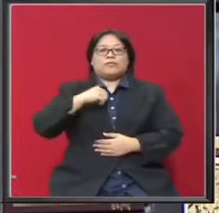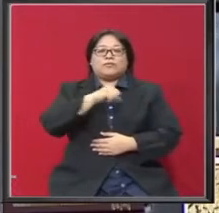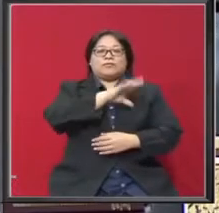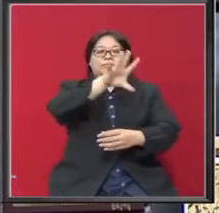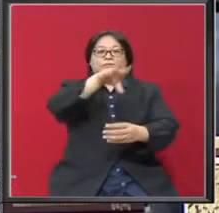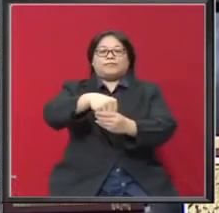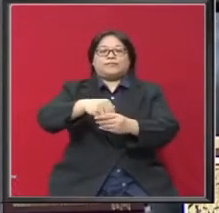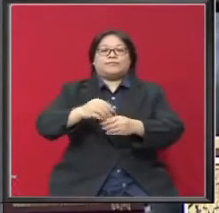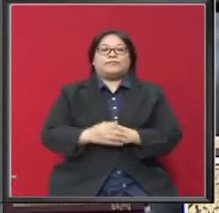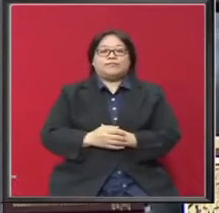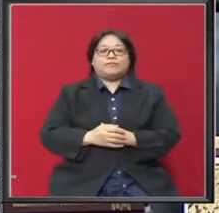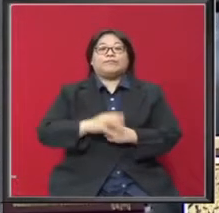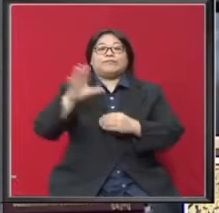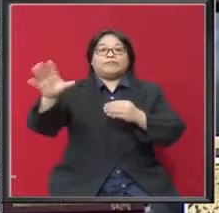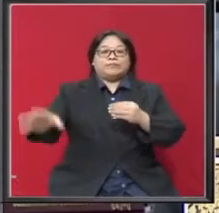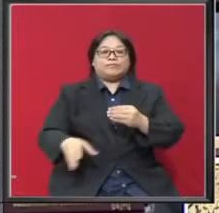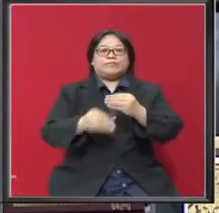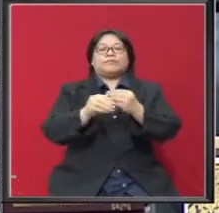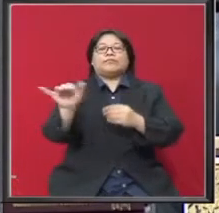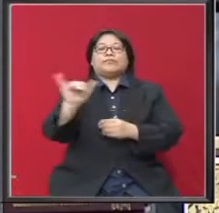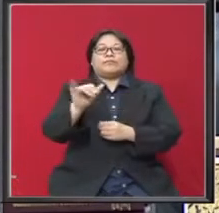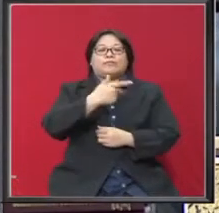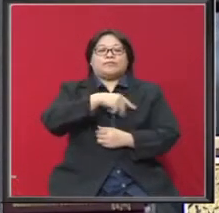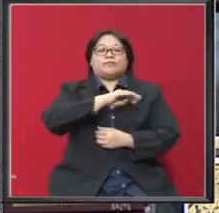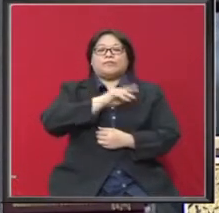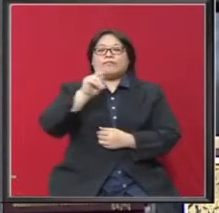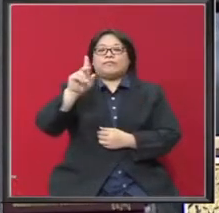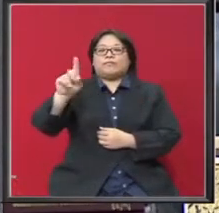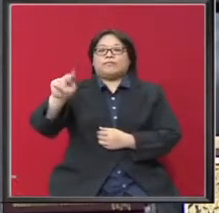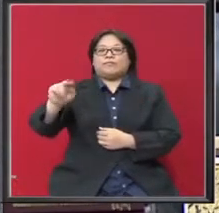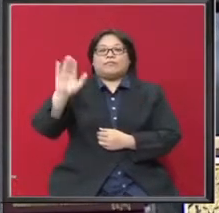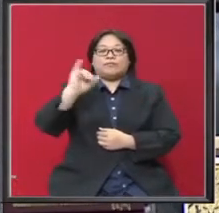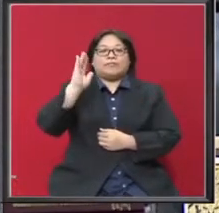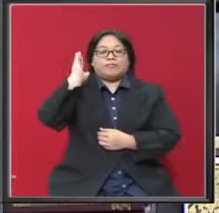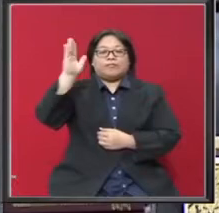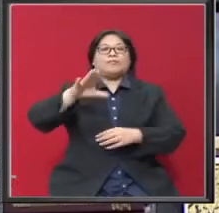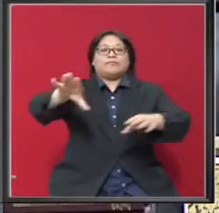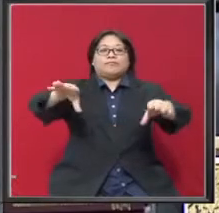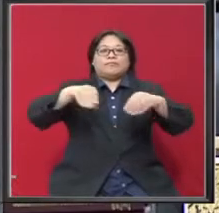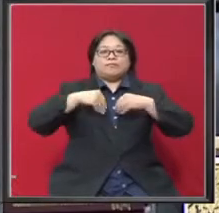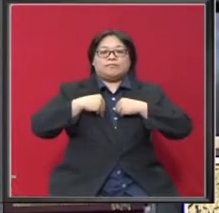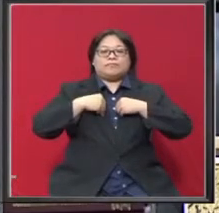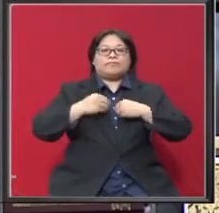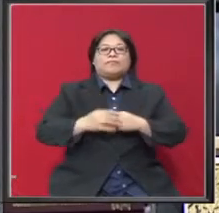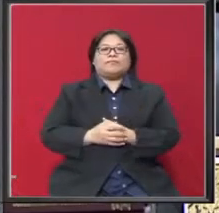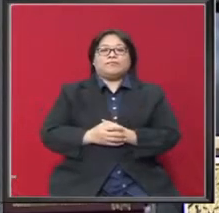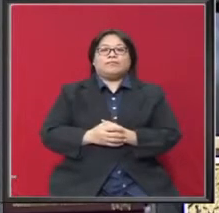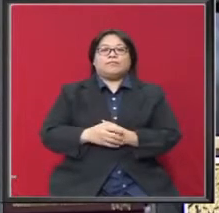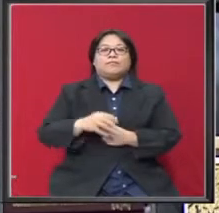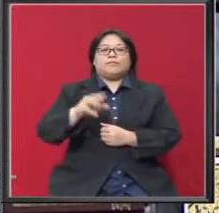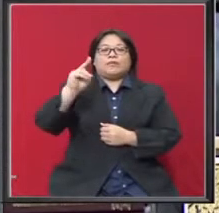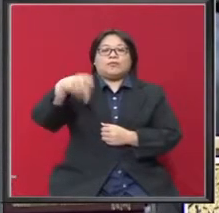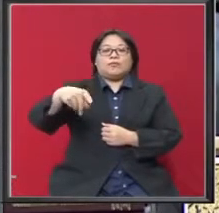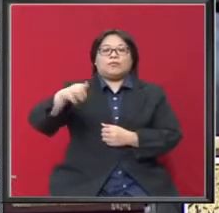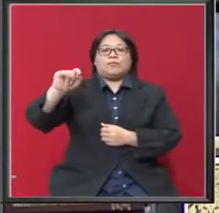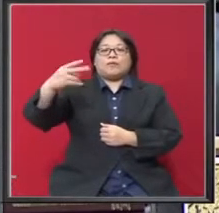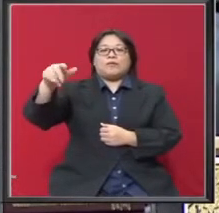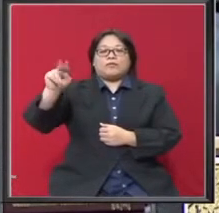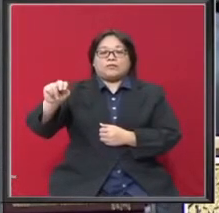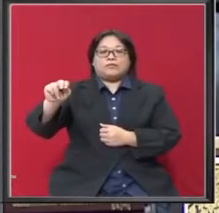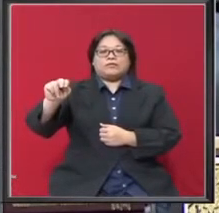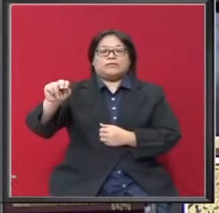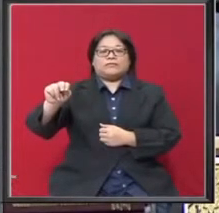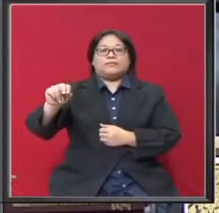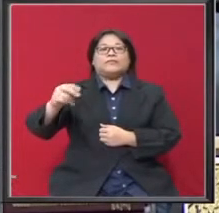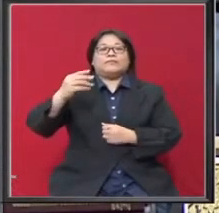terlibat tambahan daripada itu Kementerian Dalam Negeri juga memperlakukan supaya mendiang koplo Bahrudin